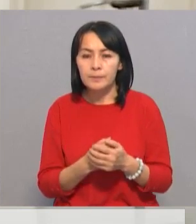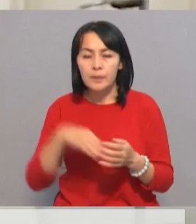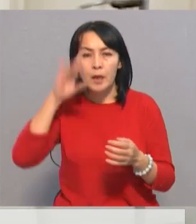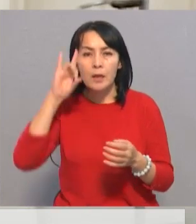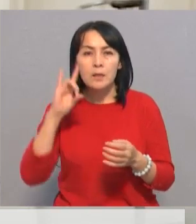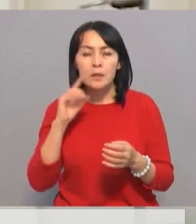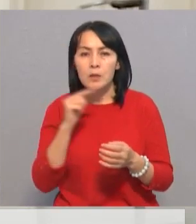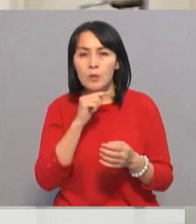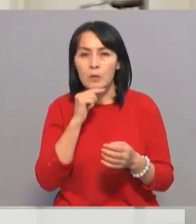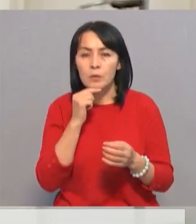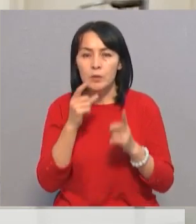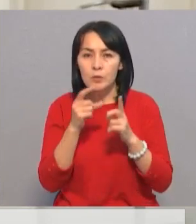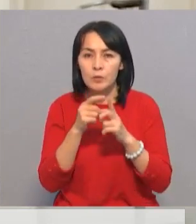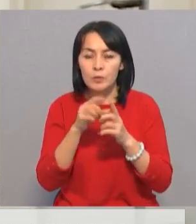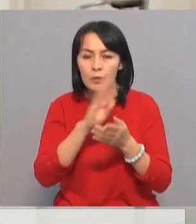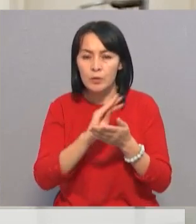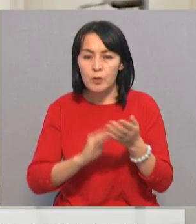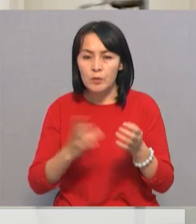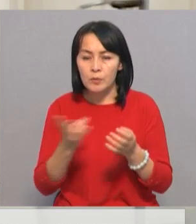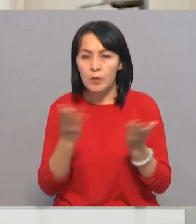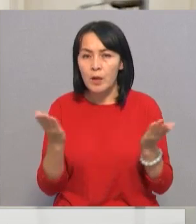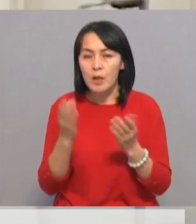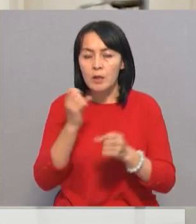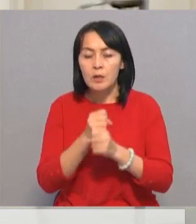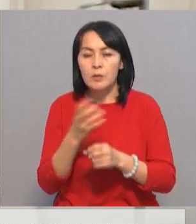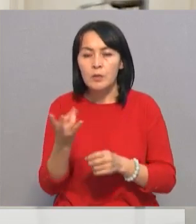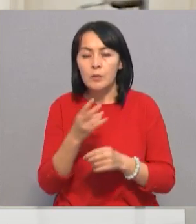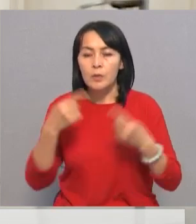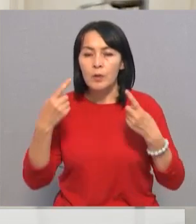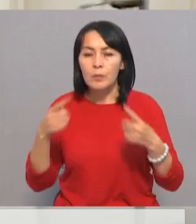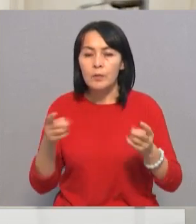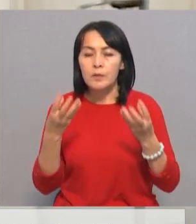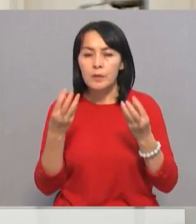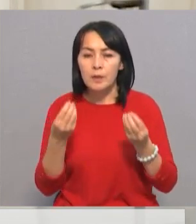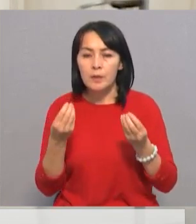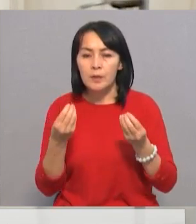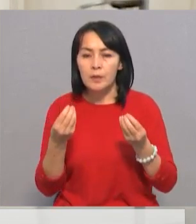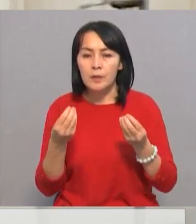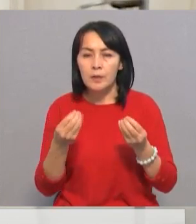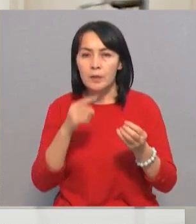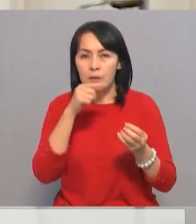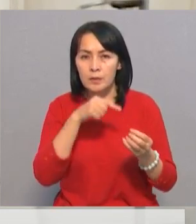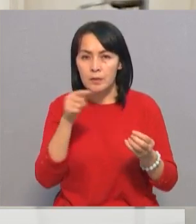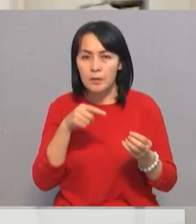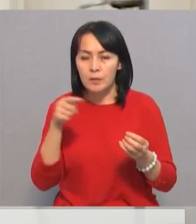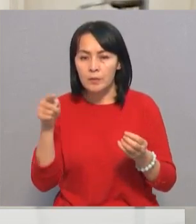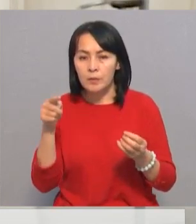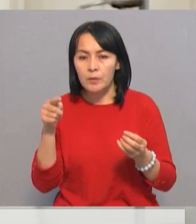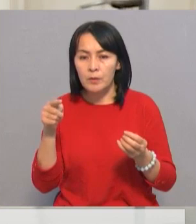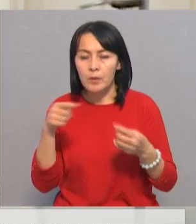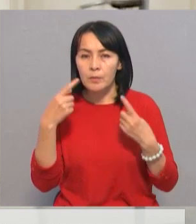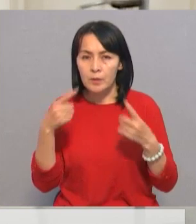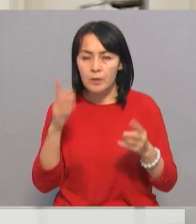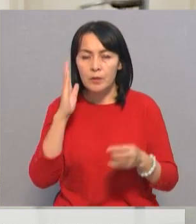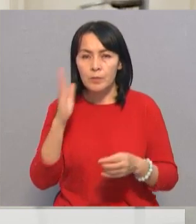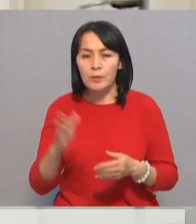қазақша, орысша нұсқасы болады, қалай қолдану керек екенін. Одан басқа штрих-коды басқаша